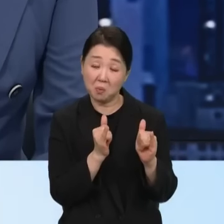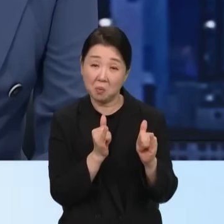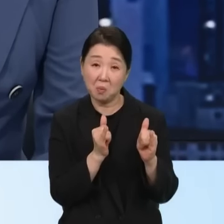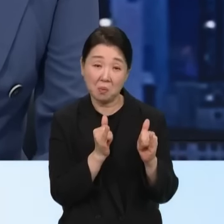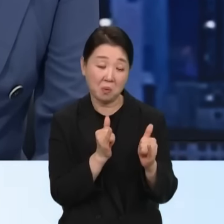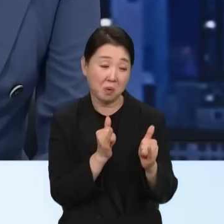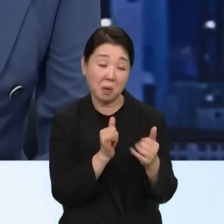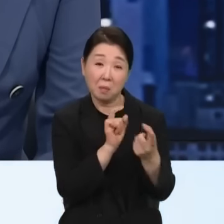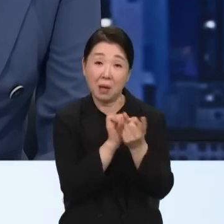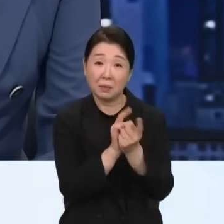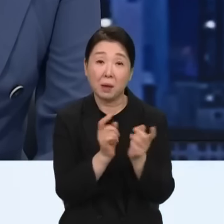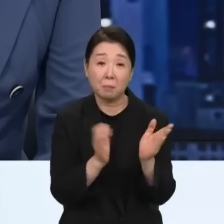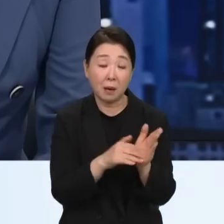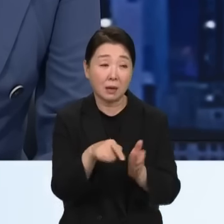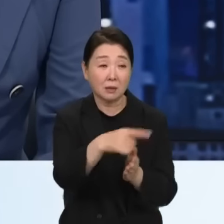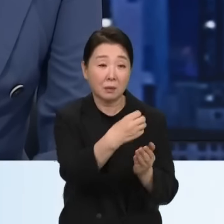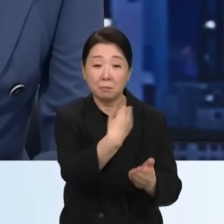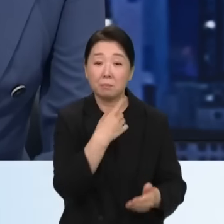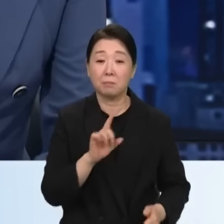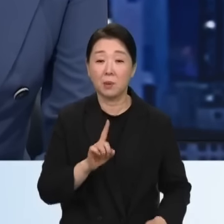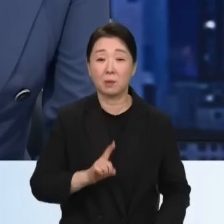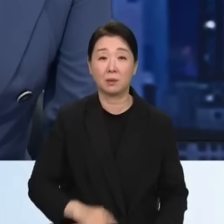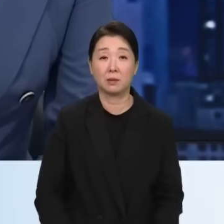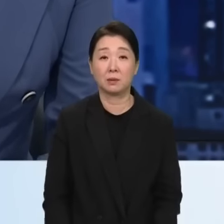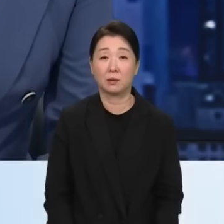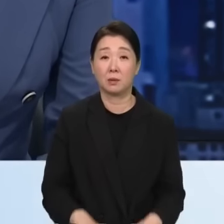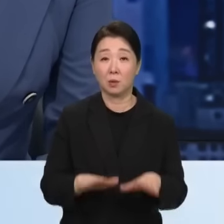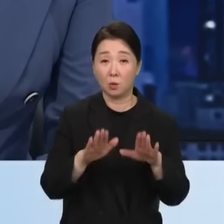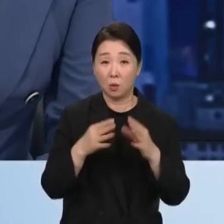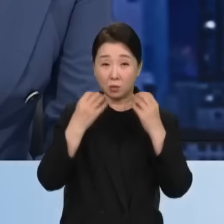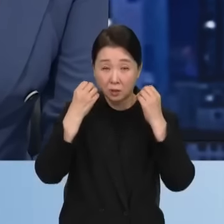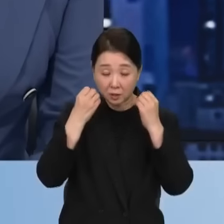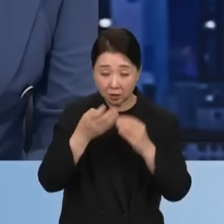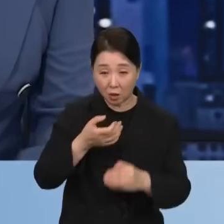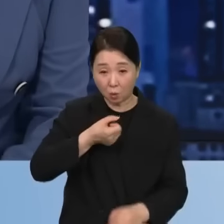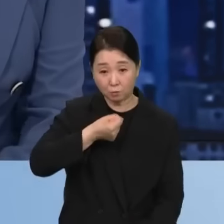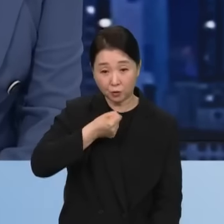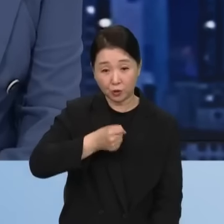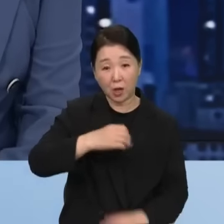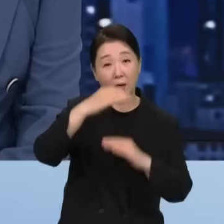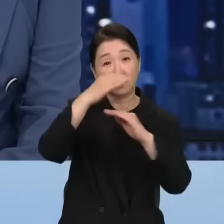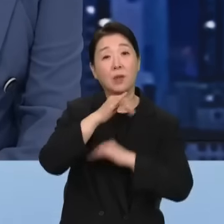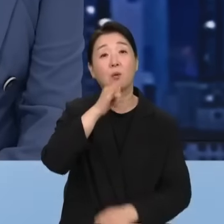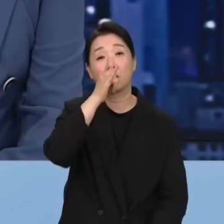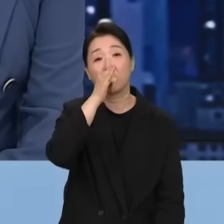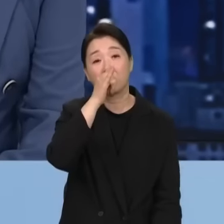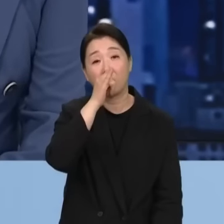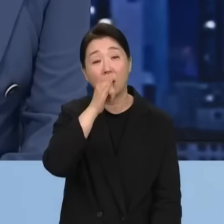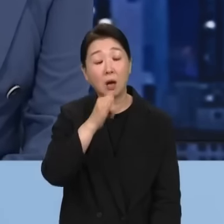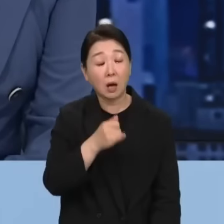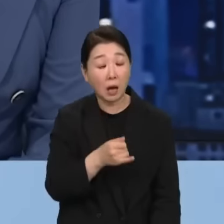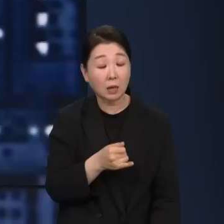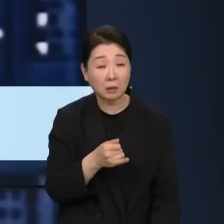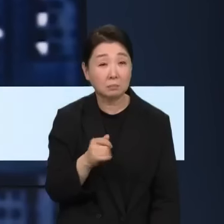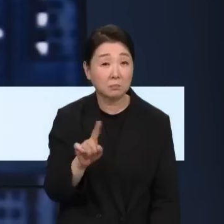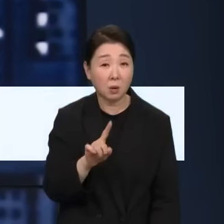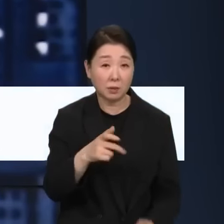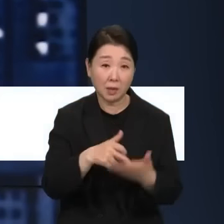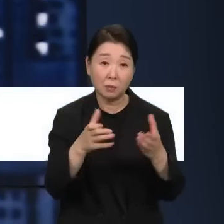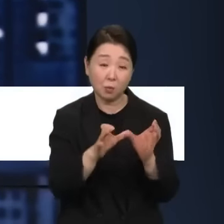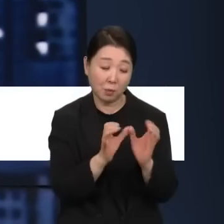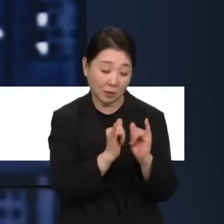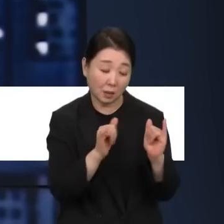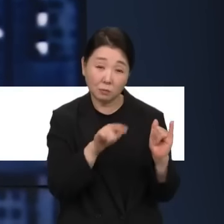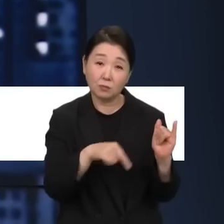했죠. 그들은 뭐라고 이야기합니까? 네, 오늘 저희가 새롭게 취재한 내용이 있는데요. 아까 보신 단톡방 멤버